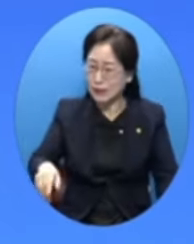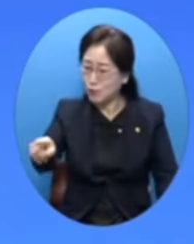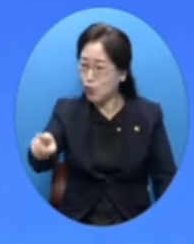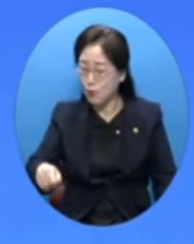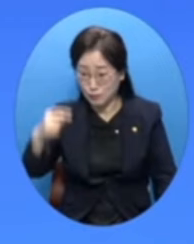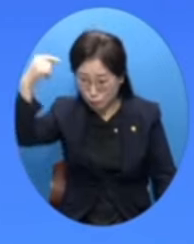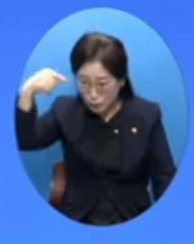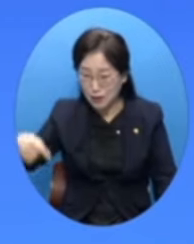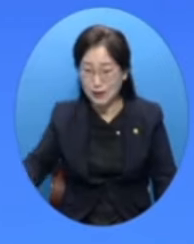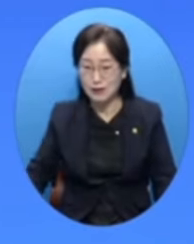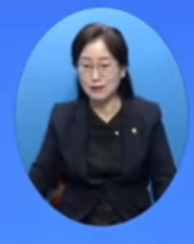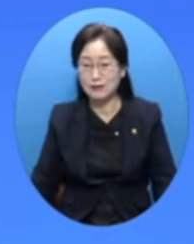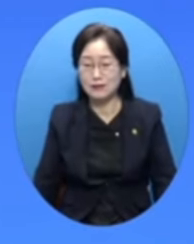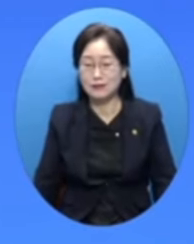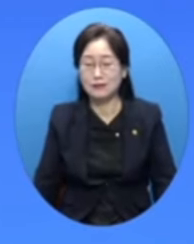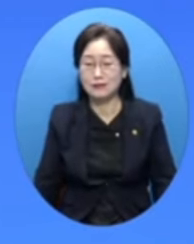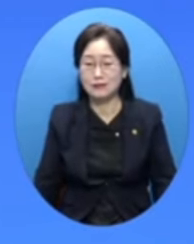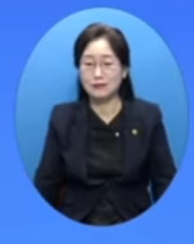미친 짓이라고